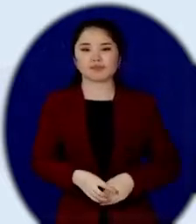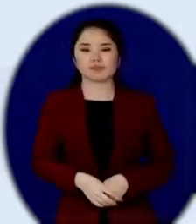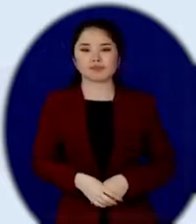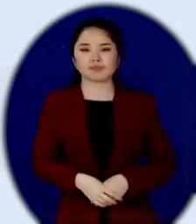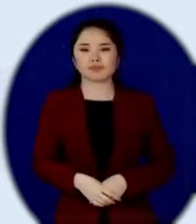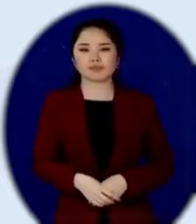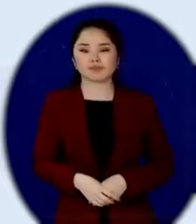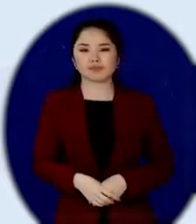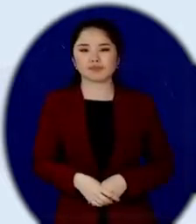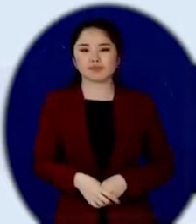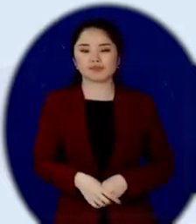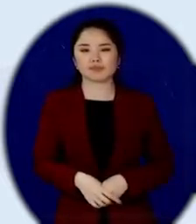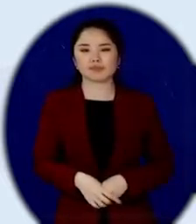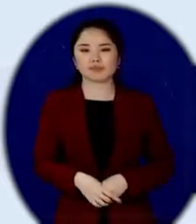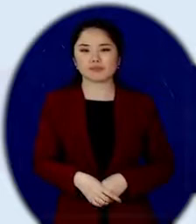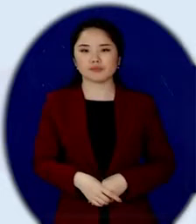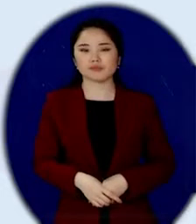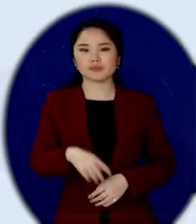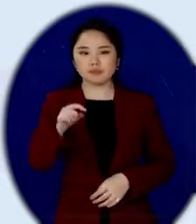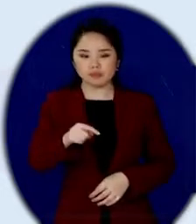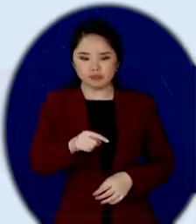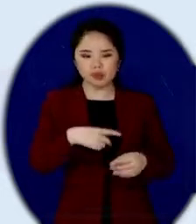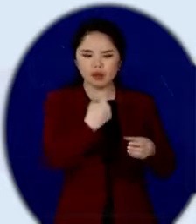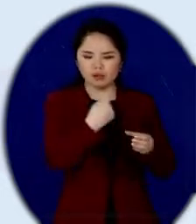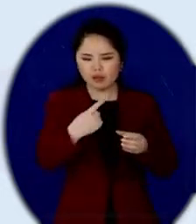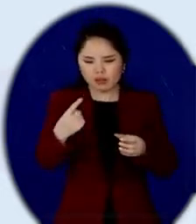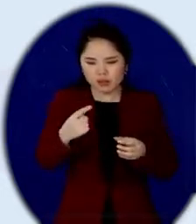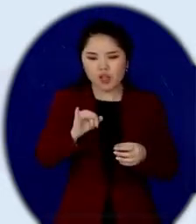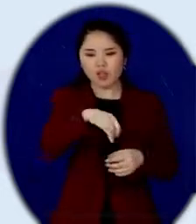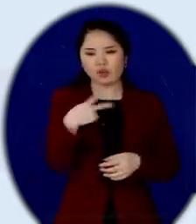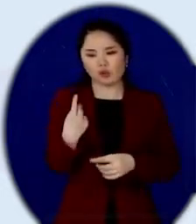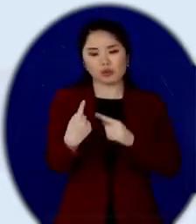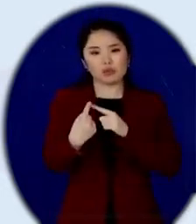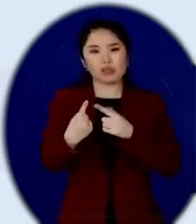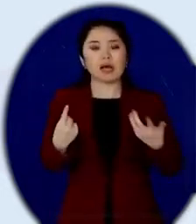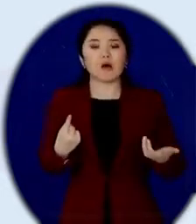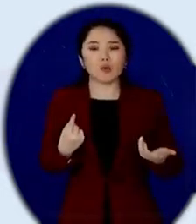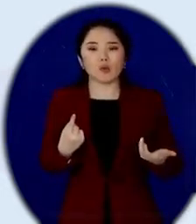хэлээ. За, одоо энэ нэг үлдсэн 1 харандааг яаж тэнцүү хуваах